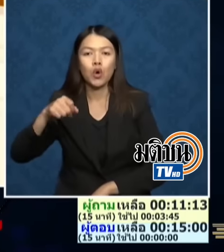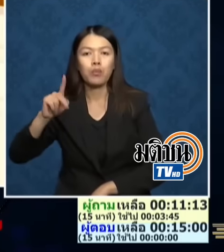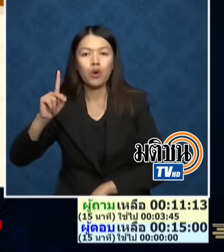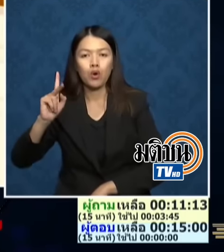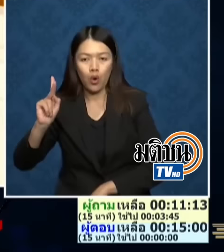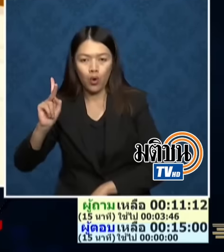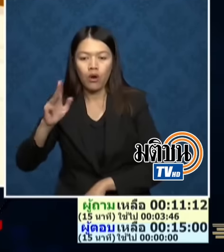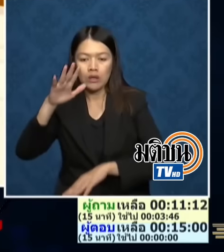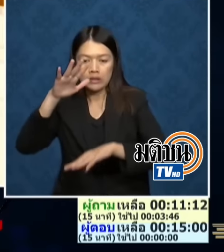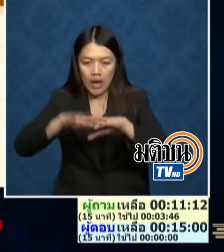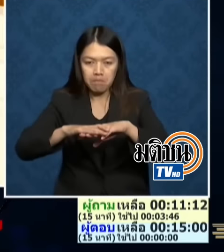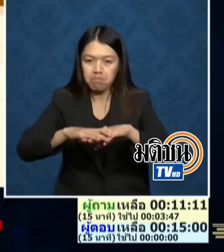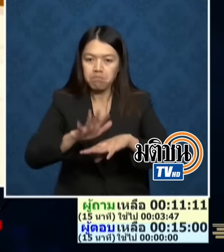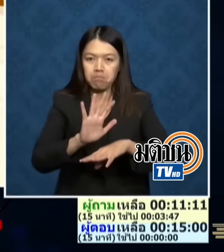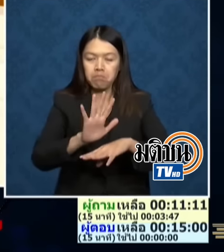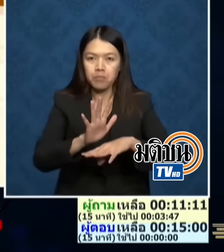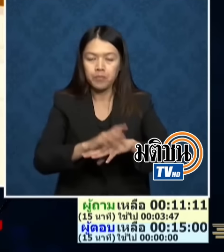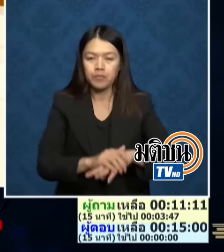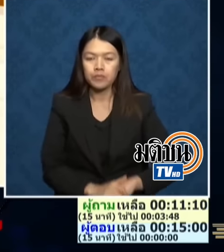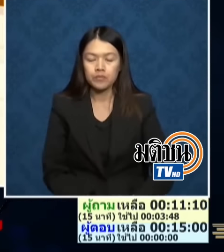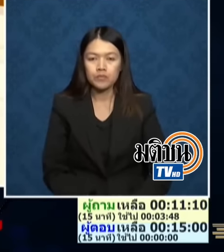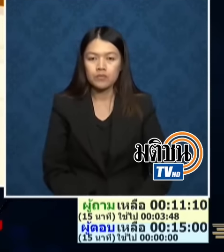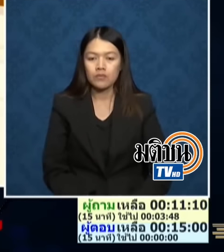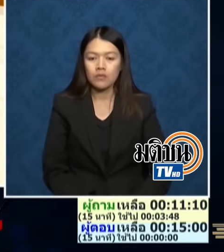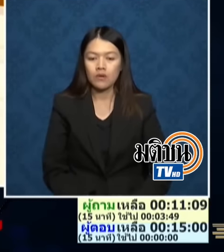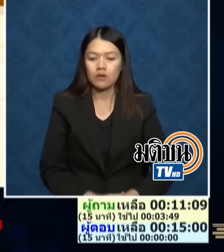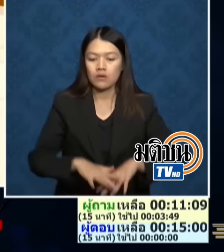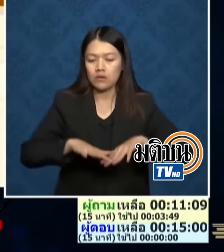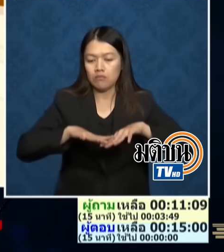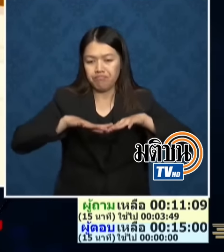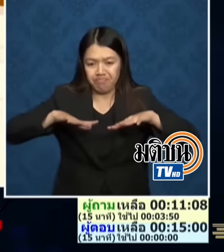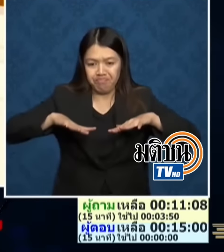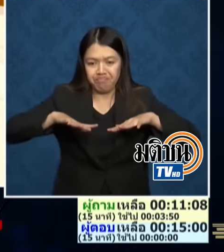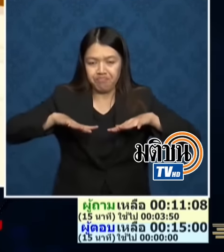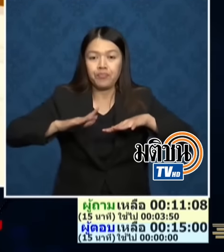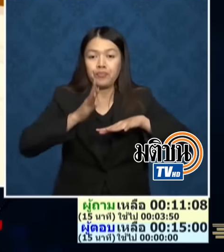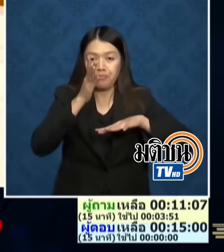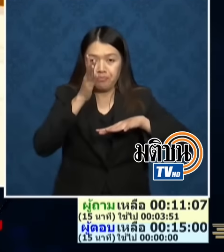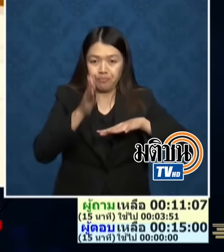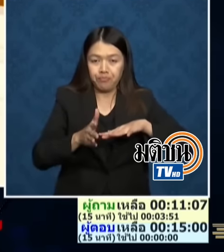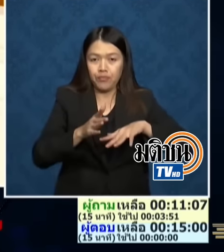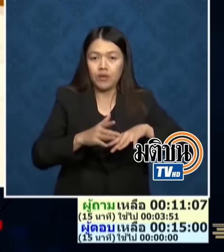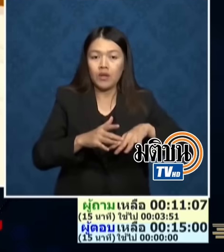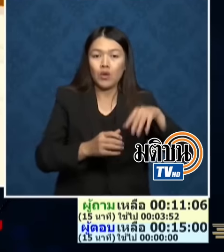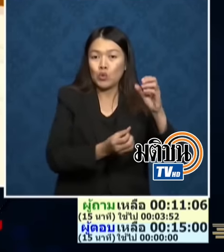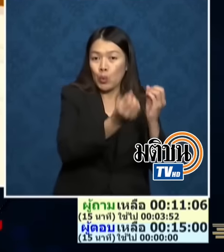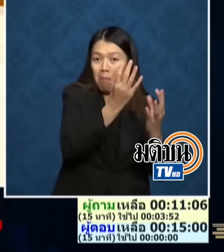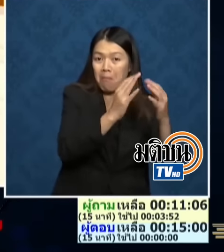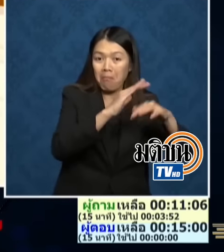ไม่ทับซ้อนและอยู่นอกแนวเขตของอุทยาณแงชาติเขาใหญ่